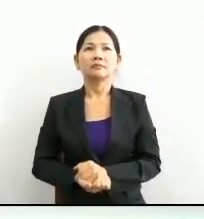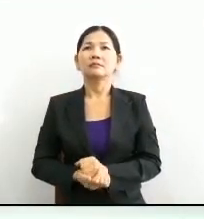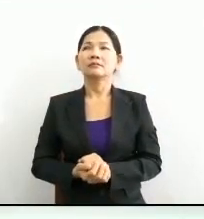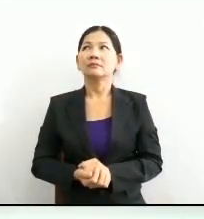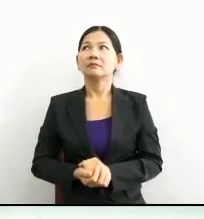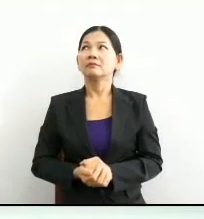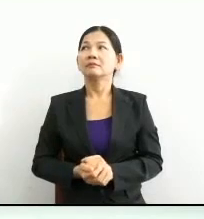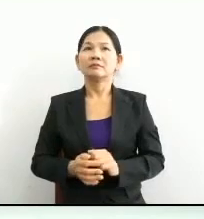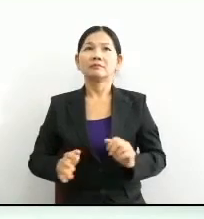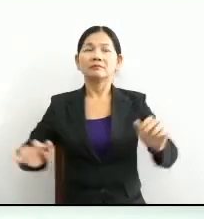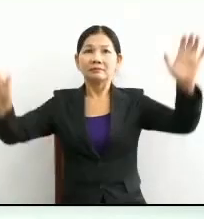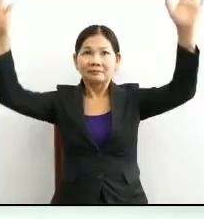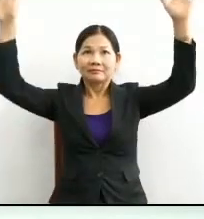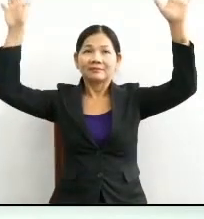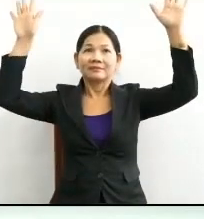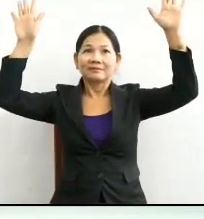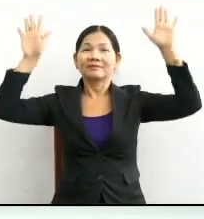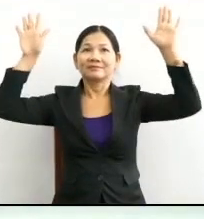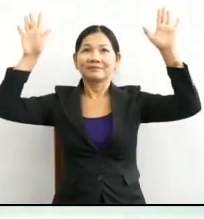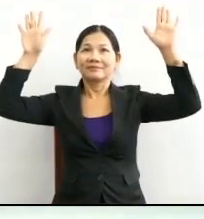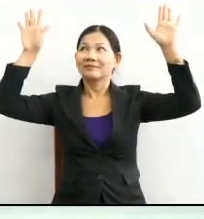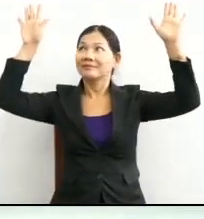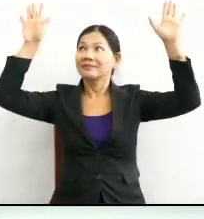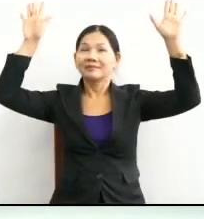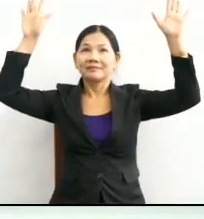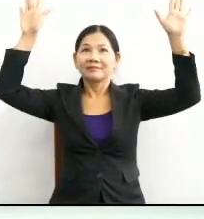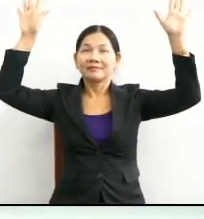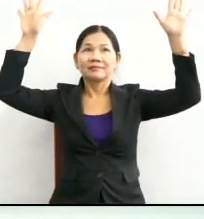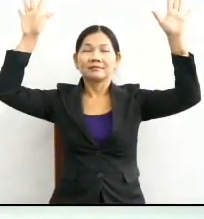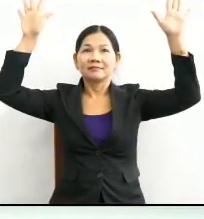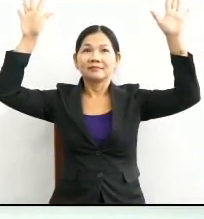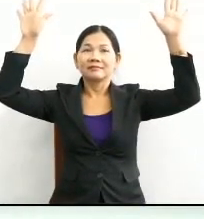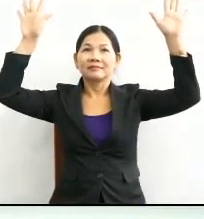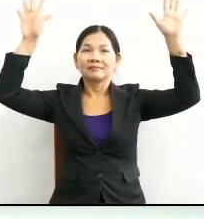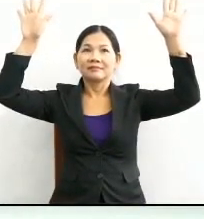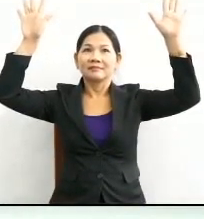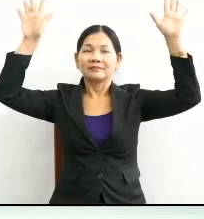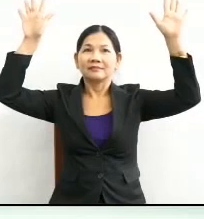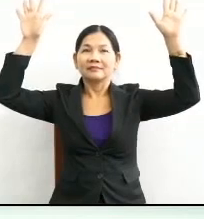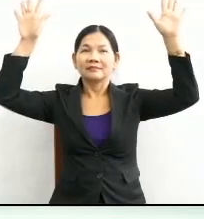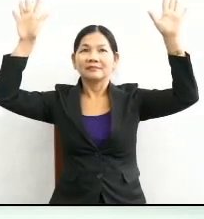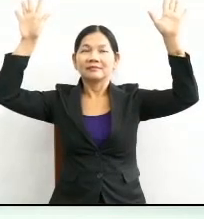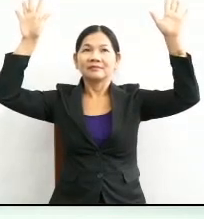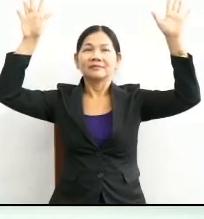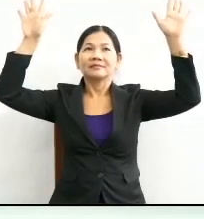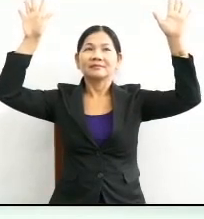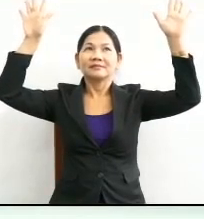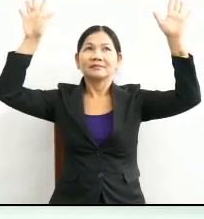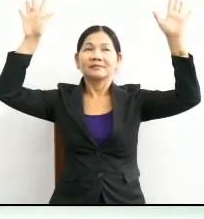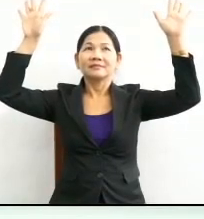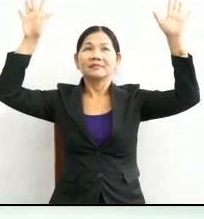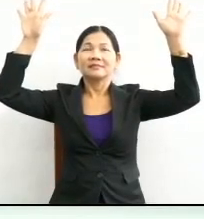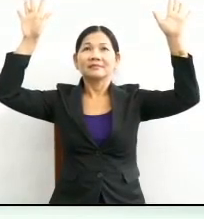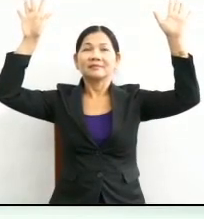mùi nè cô đam chờ nhưng sao mà ta vẫn chưa đi đam chờ à lấy bữa sáng chị chào bọn bị chuyền con mà nè bị